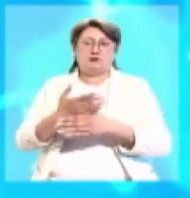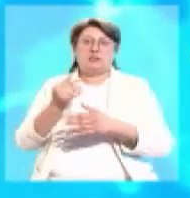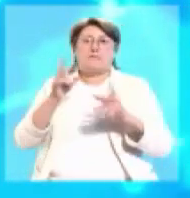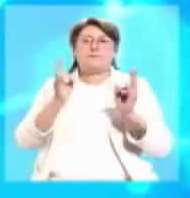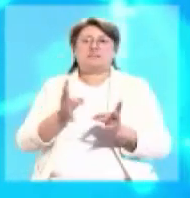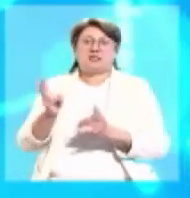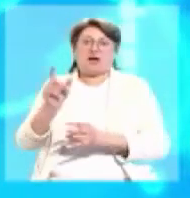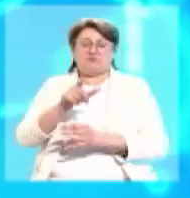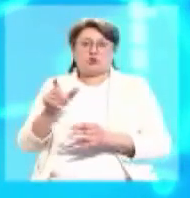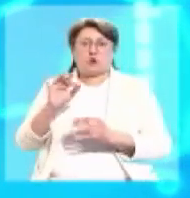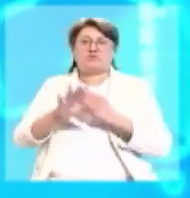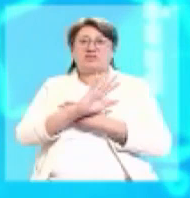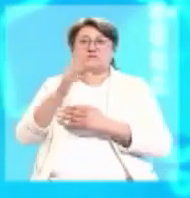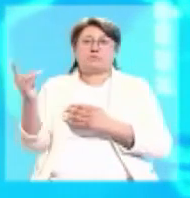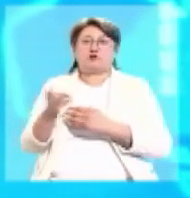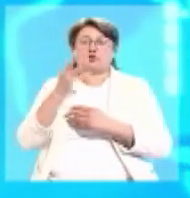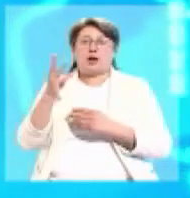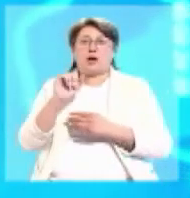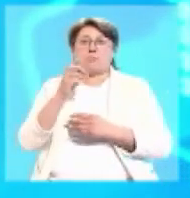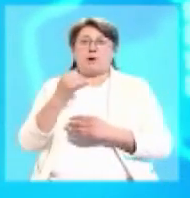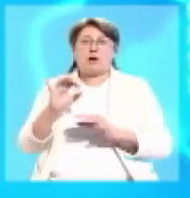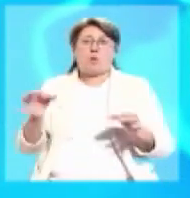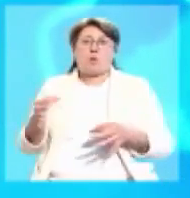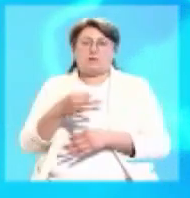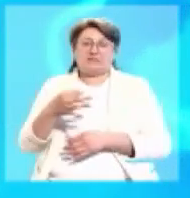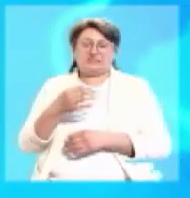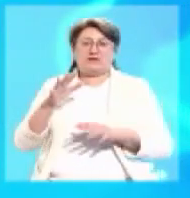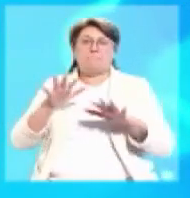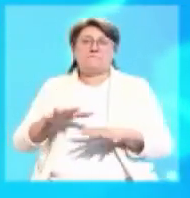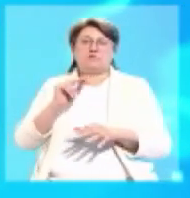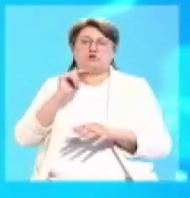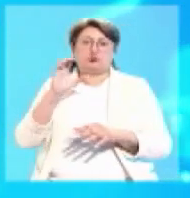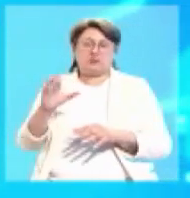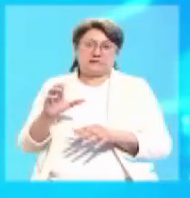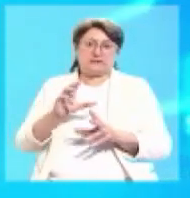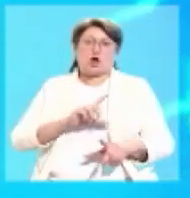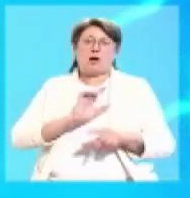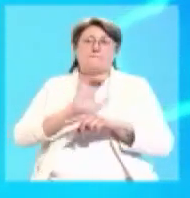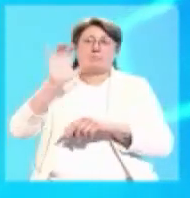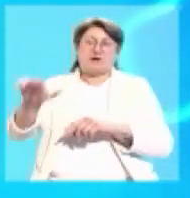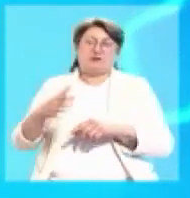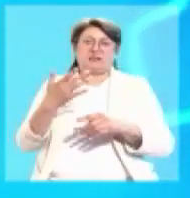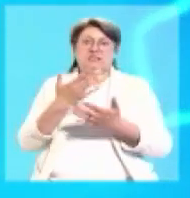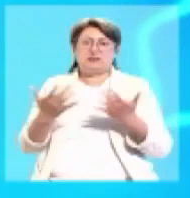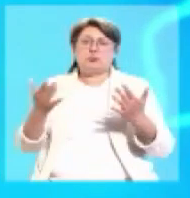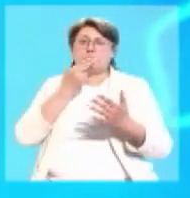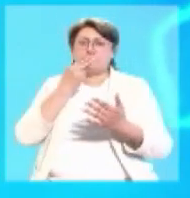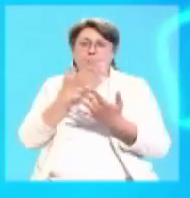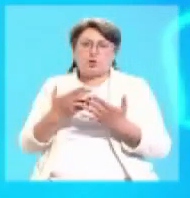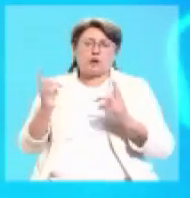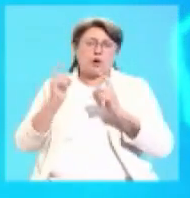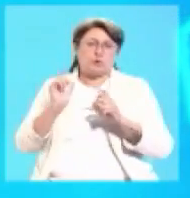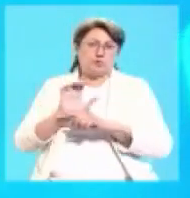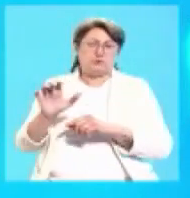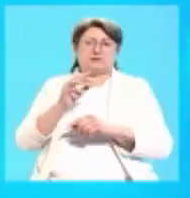для пострадавших от лесных пожаров в Абайской области. Вместо чрезвычайной ситуации отправлены десятки тонн продовольствия и